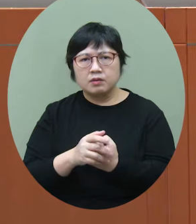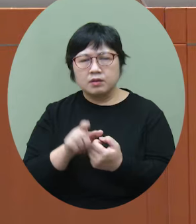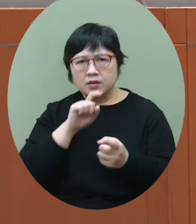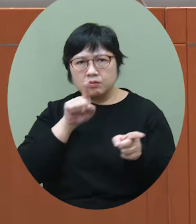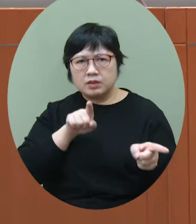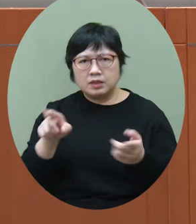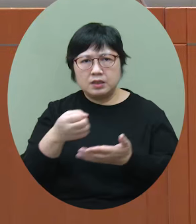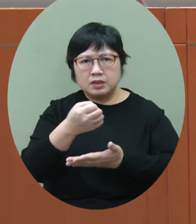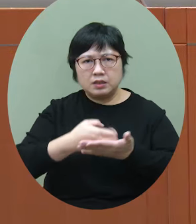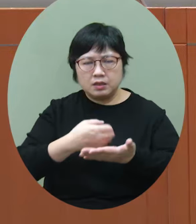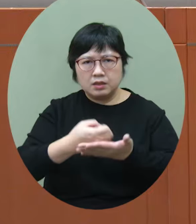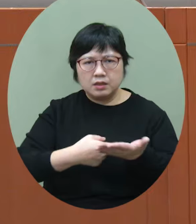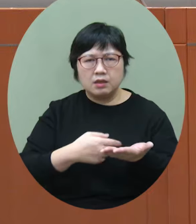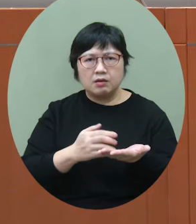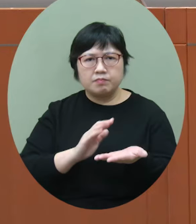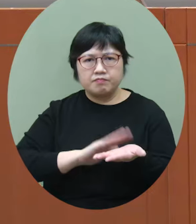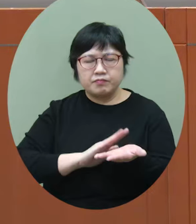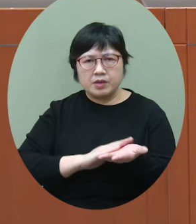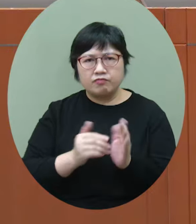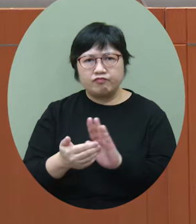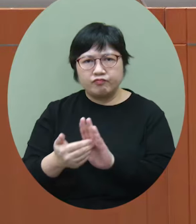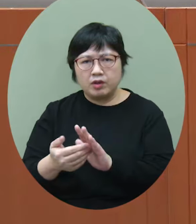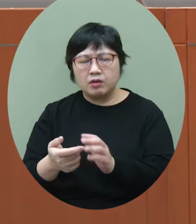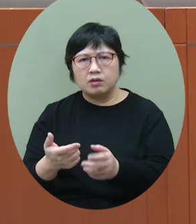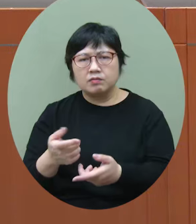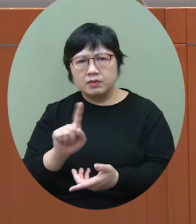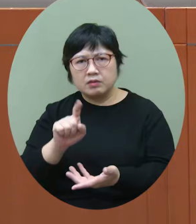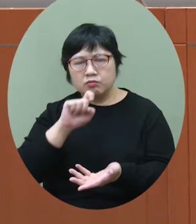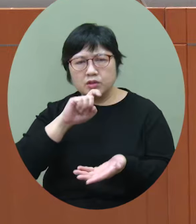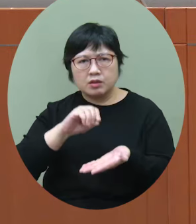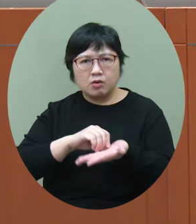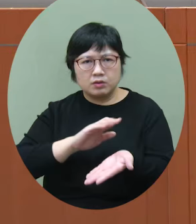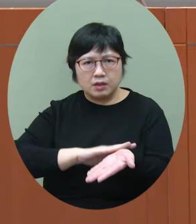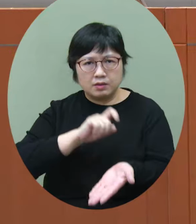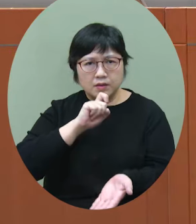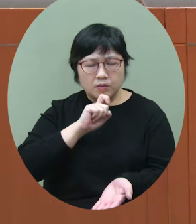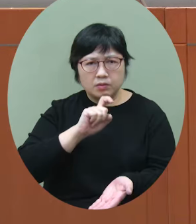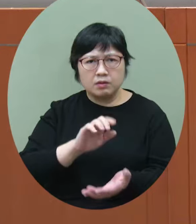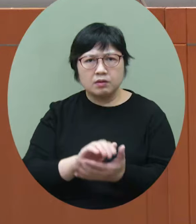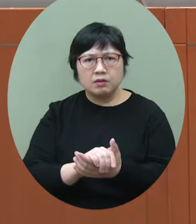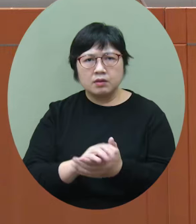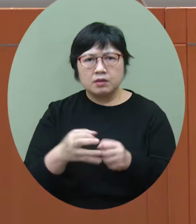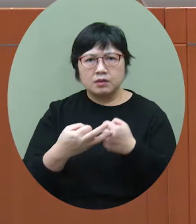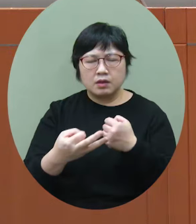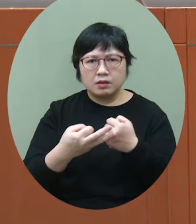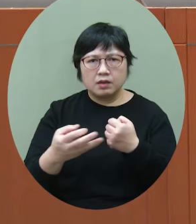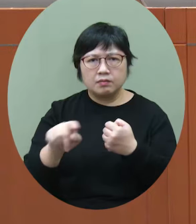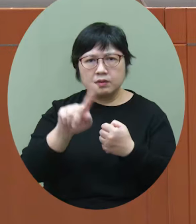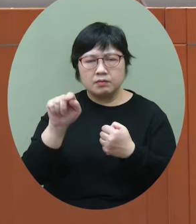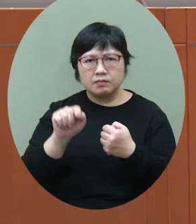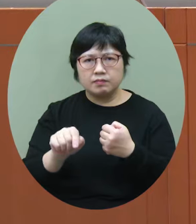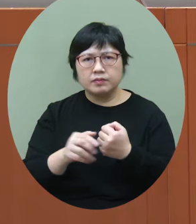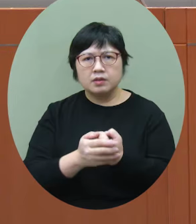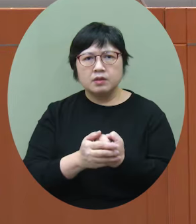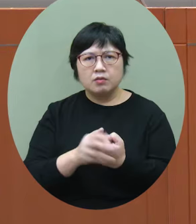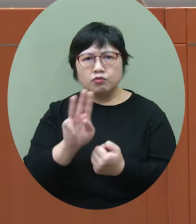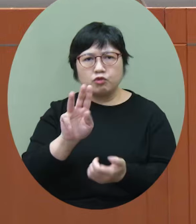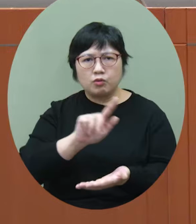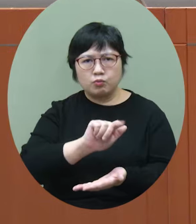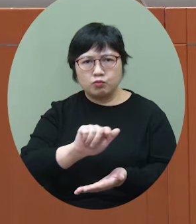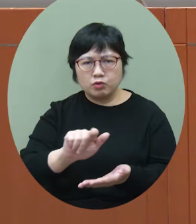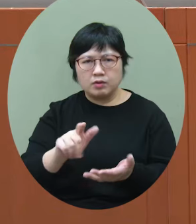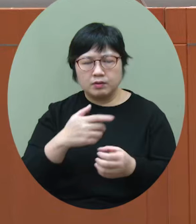咧？喺防疫方面，如果有一啲確診個案，咁第三個咧就係想問翻，因為其實喺嗰，那個污水檢測方